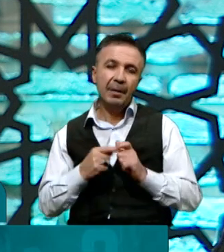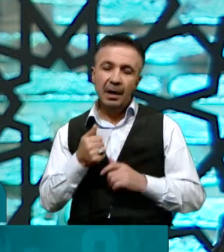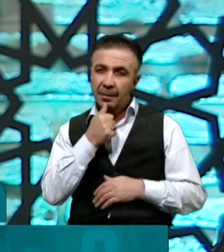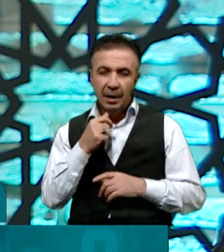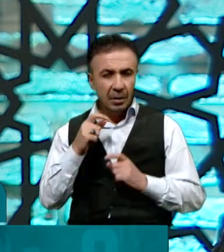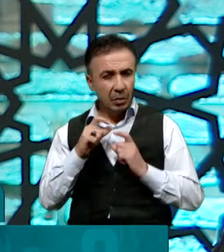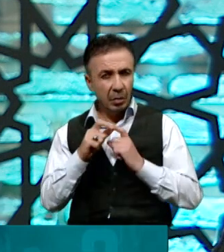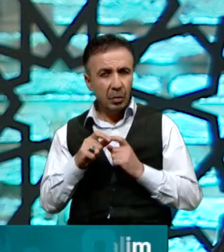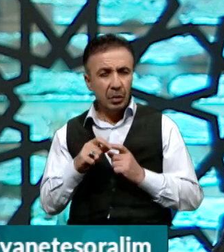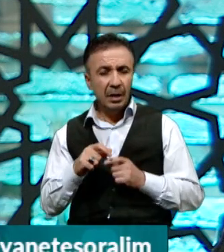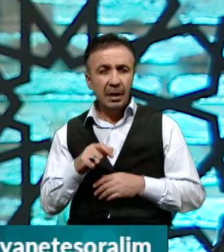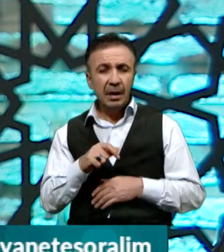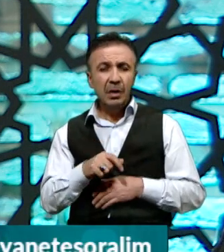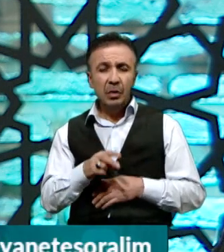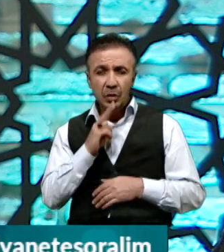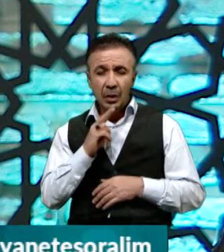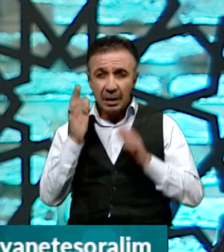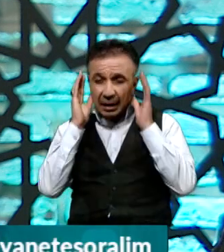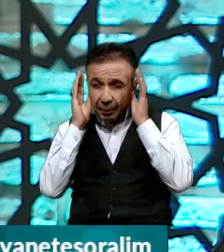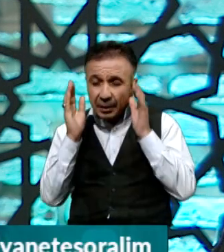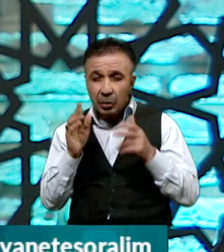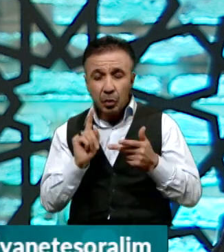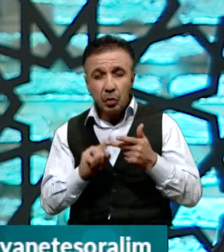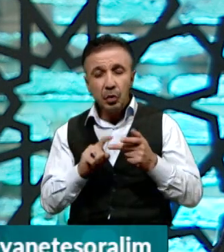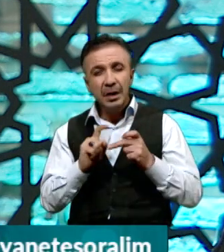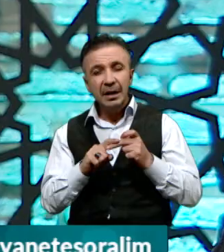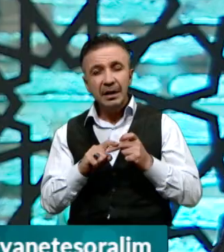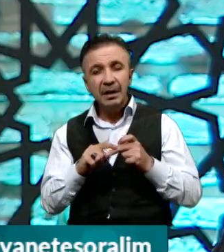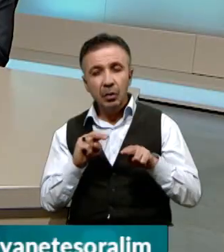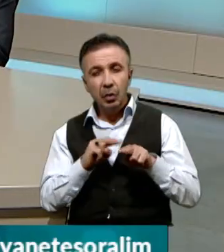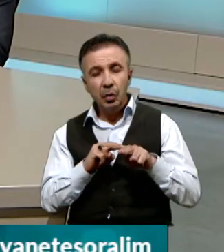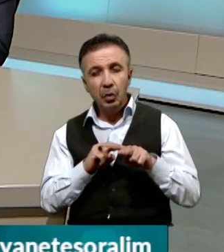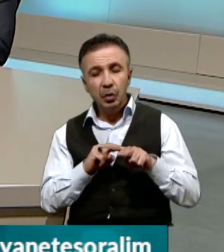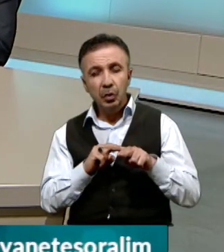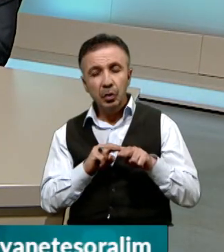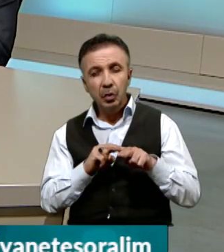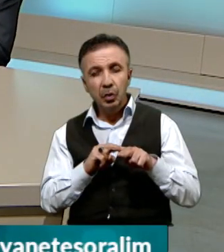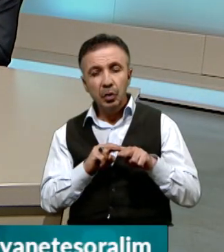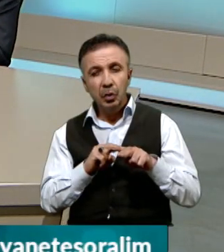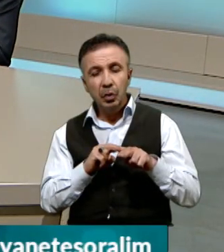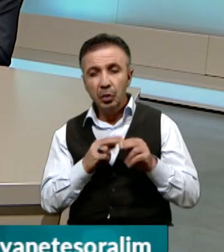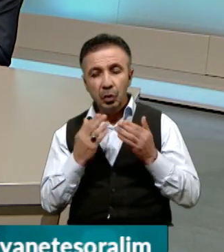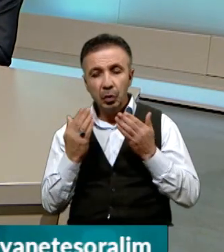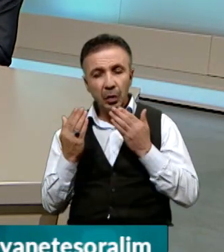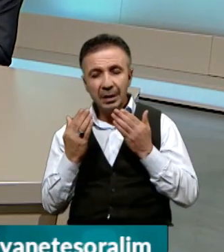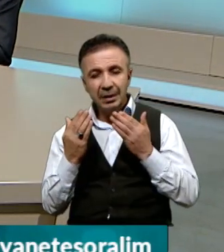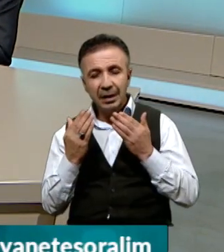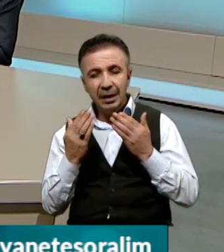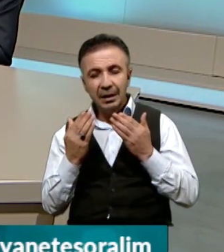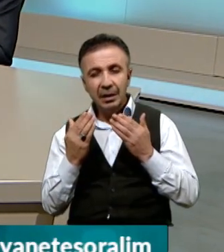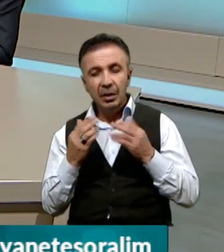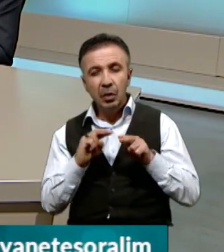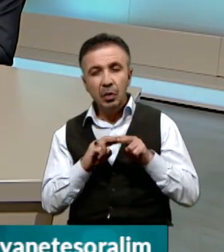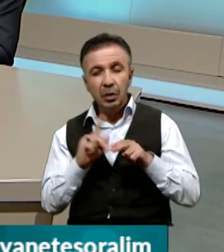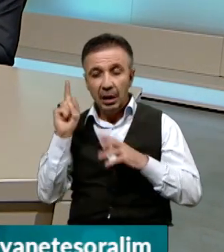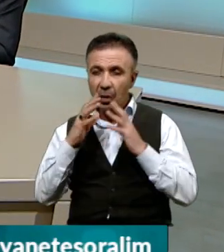medya üzerinden vitir namazındaki 3. rekatta getirdiğimiz kunut tekbiriyle alakalı teknik bir şey sormuş hocam. Kunut tekbirini